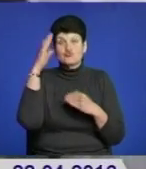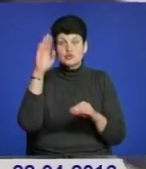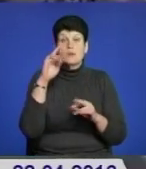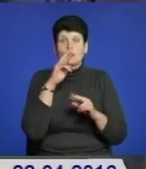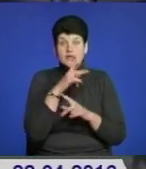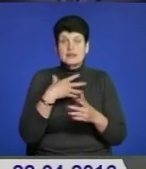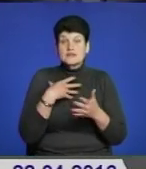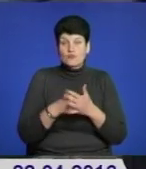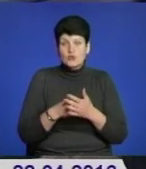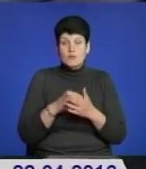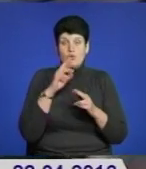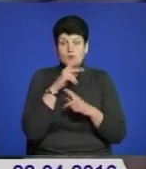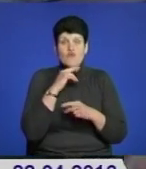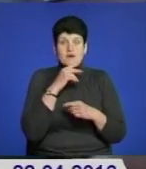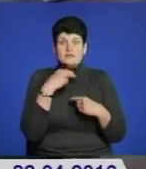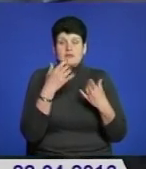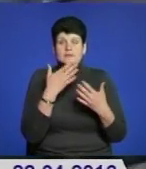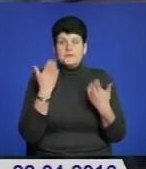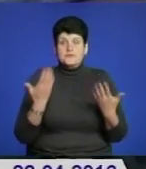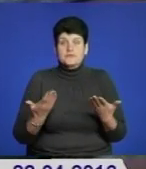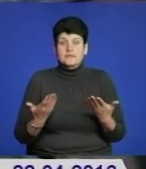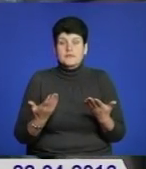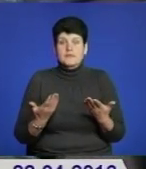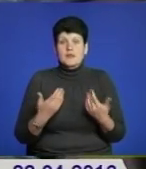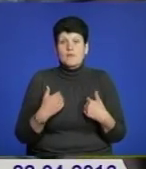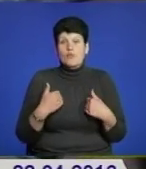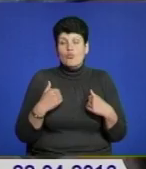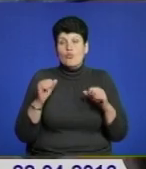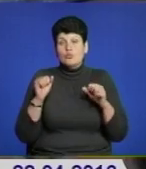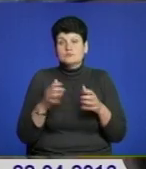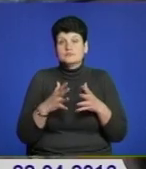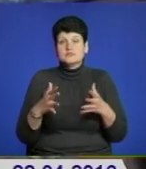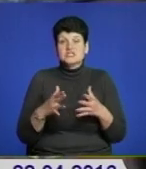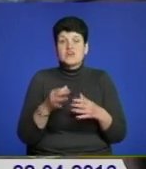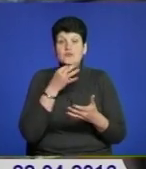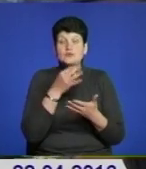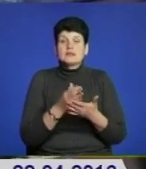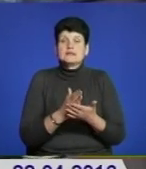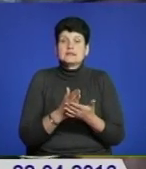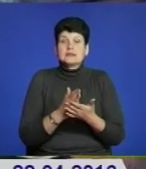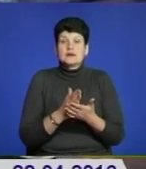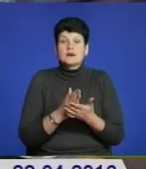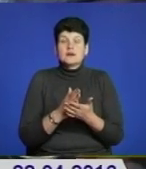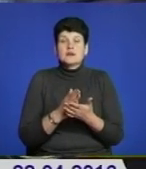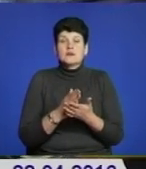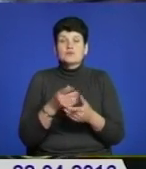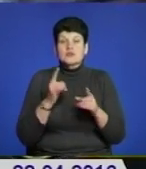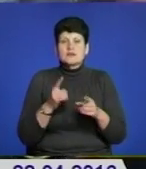не звертають. Вона такі з'їздка більше моє дійсно відповідальність, сказала. Буду дійсно думати,